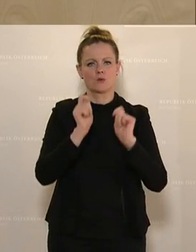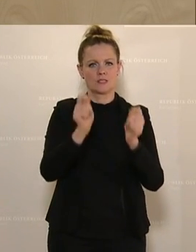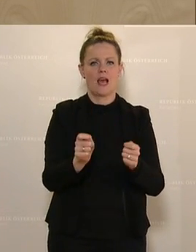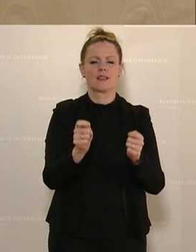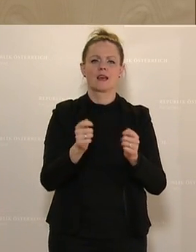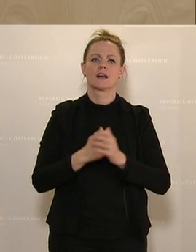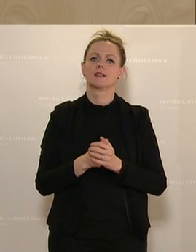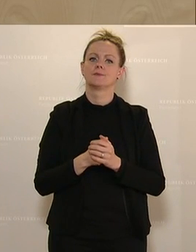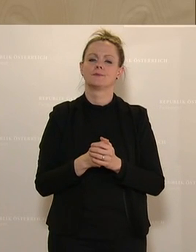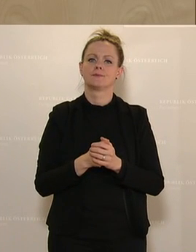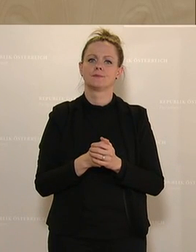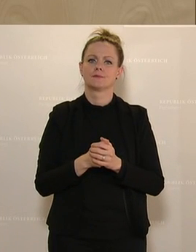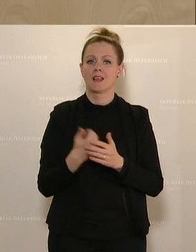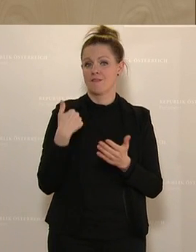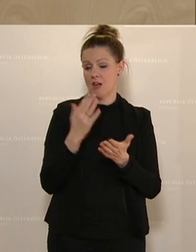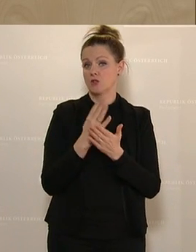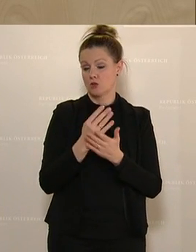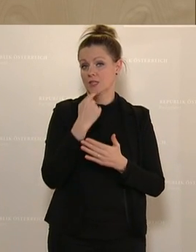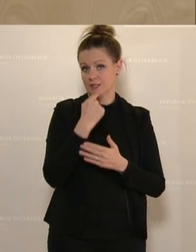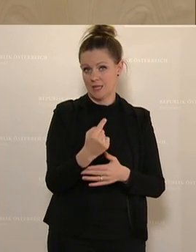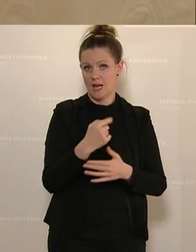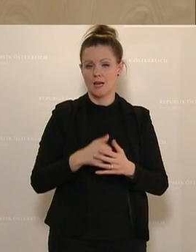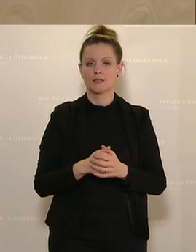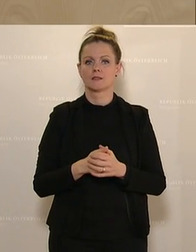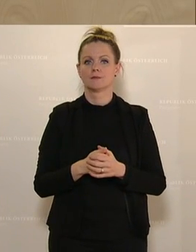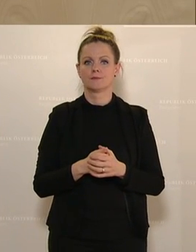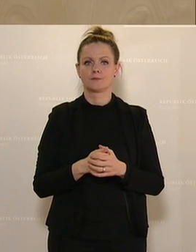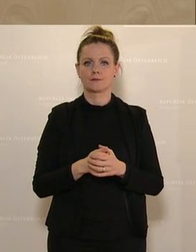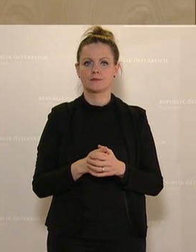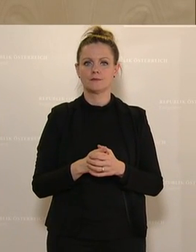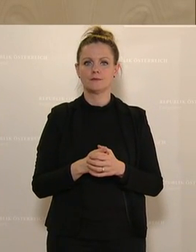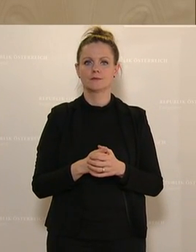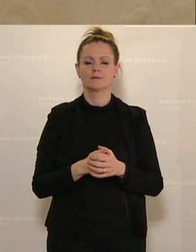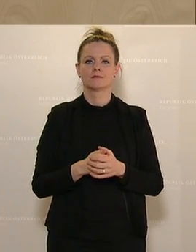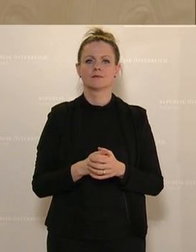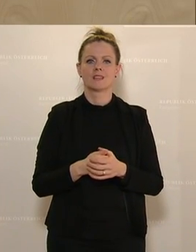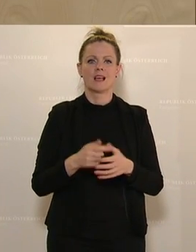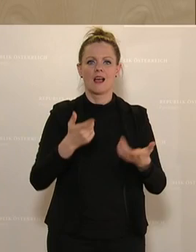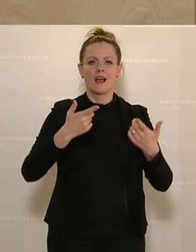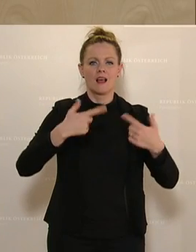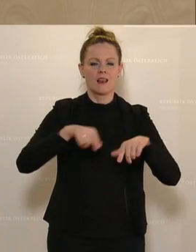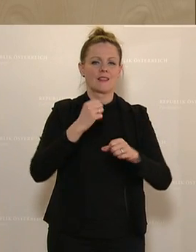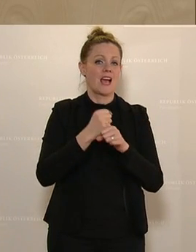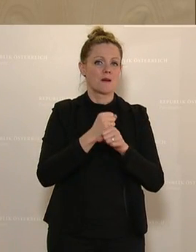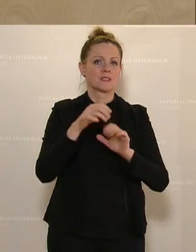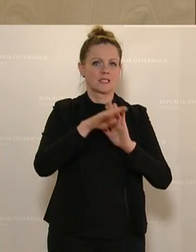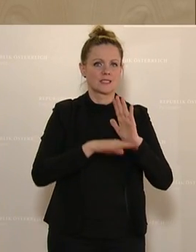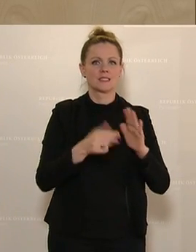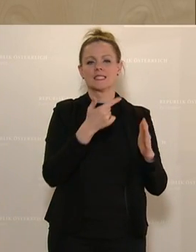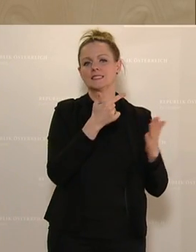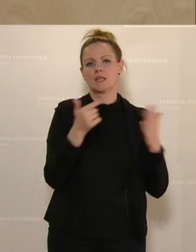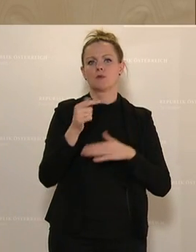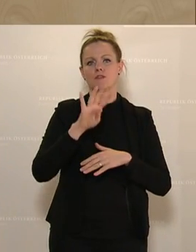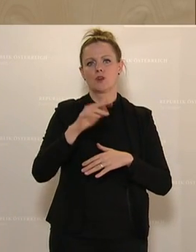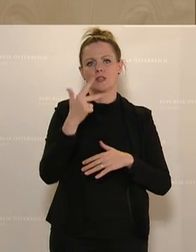Abänderungsantrag, den ich angesprochen habe, zum Landarbeitsgesetz 2021,